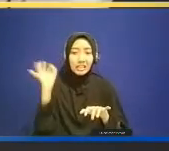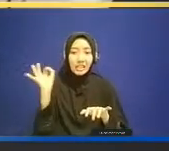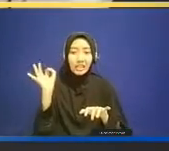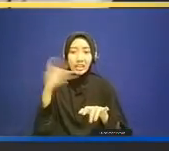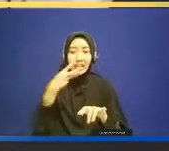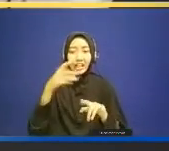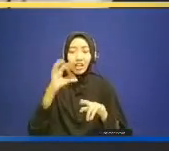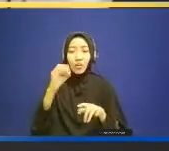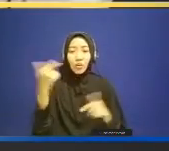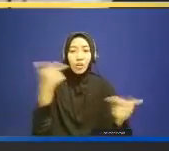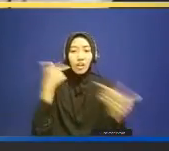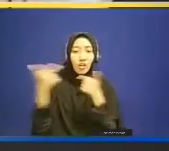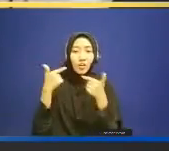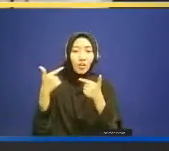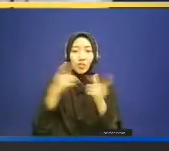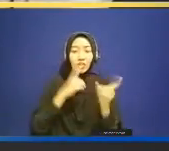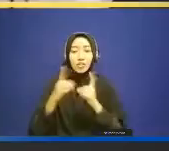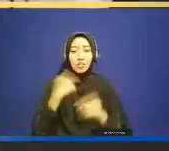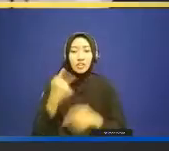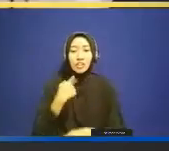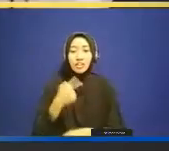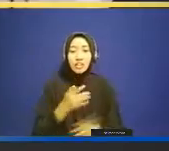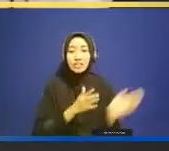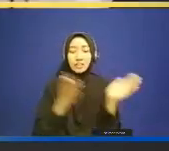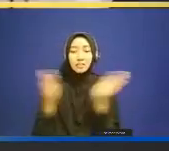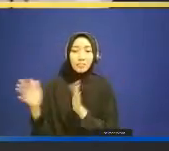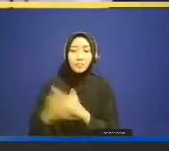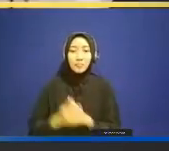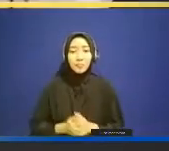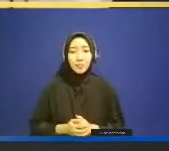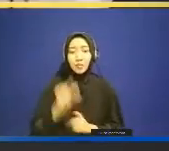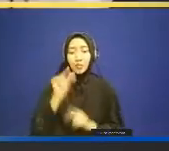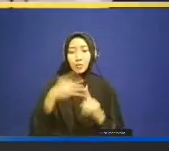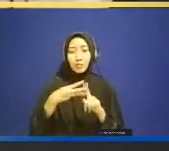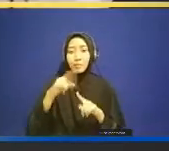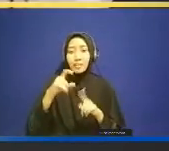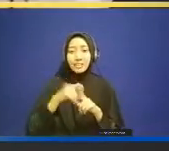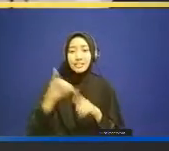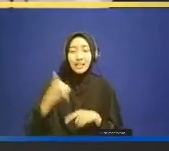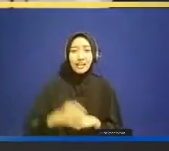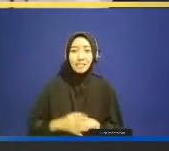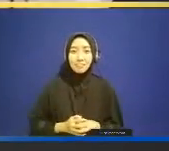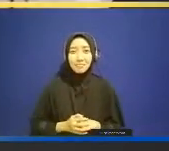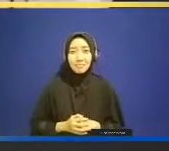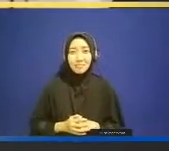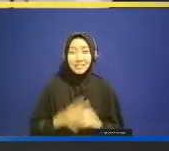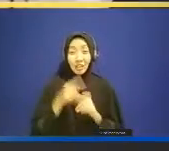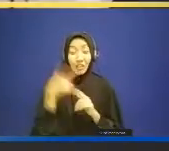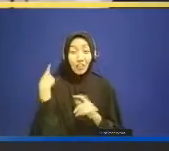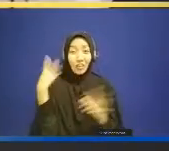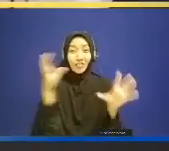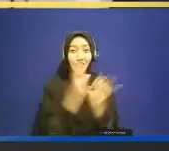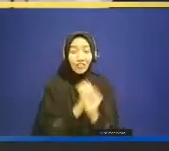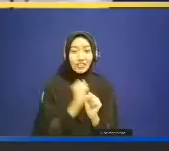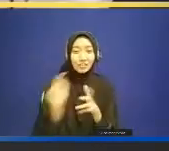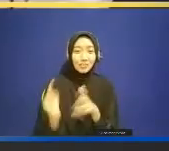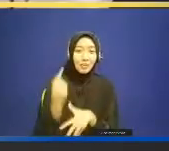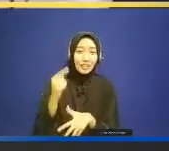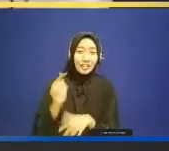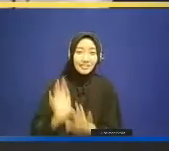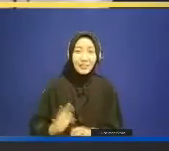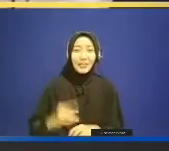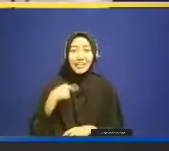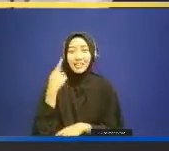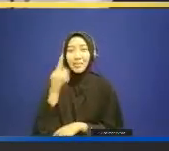diskusi kita disini saya langsung ke Paidi Paidi ini batikan intinya adalah tolong fokus kepada yang prioritas kita